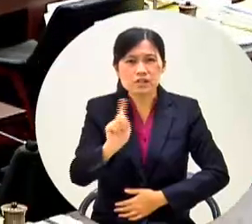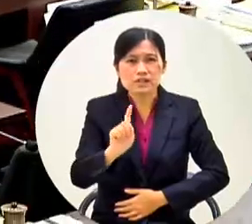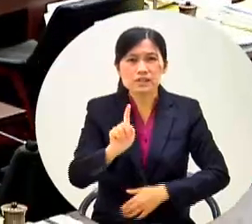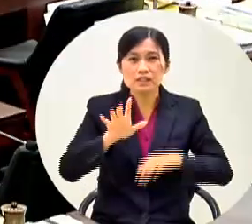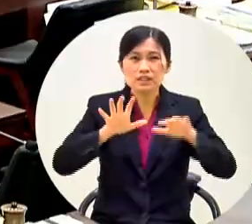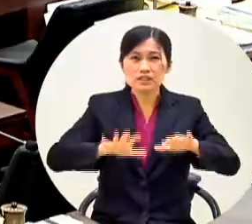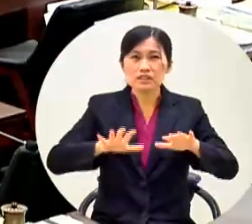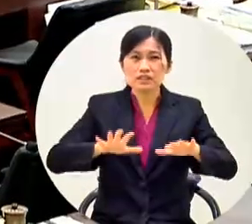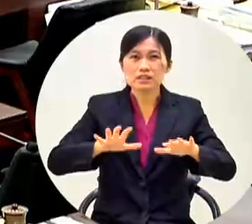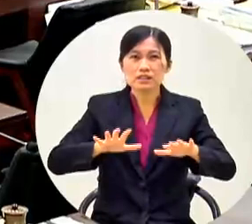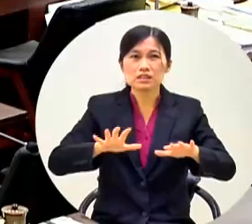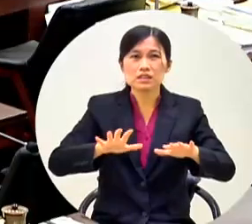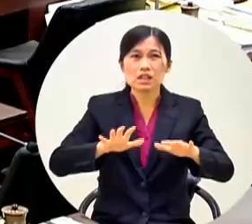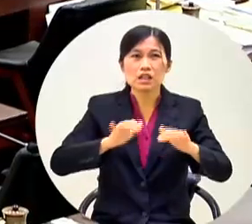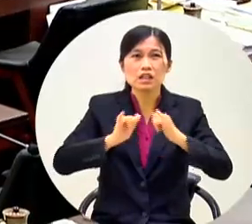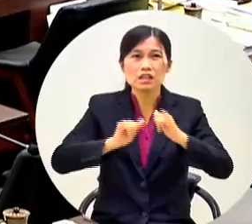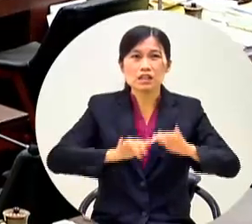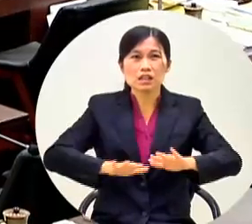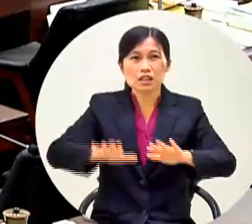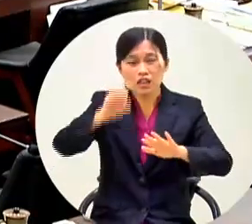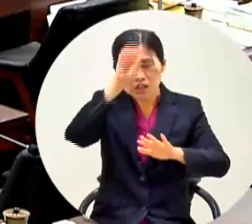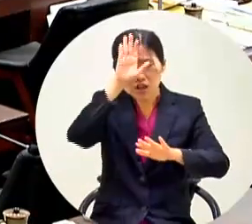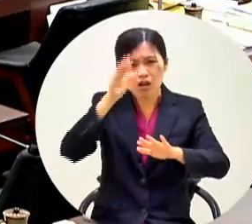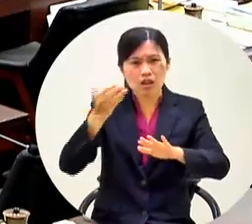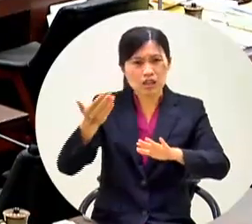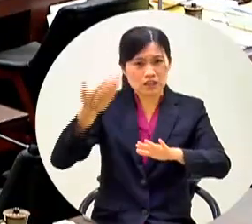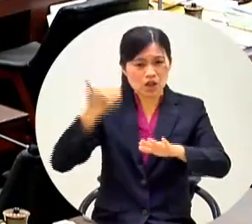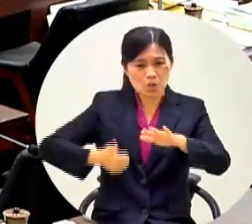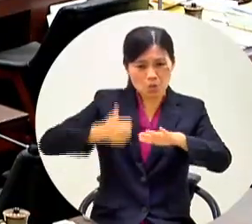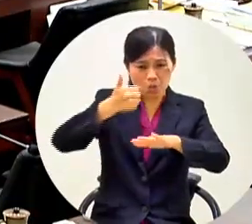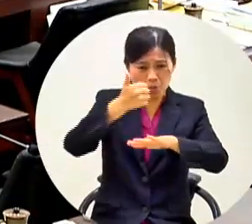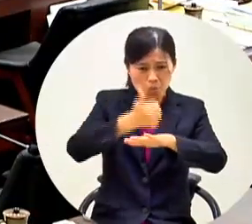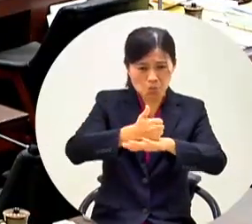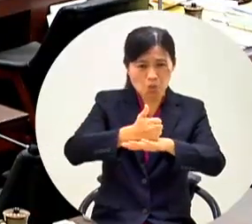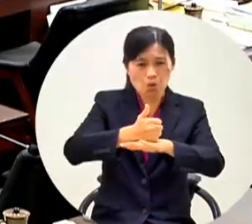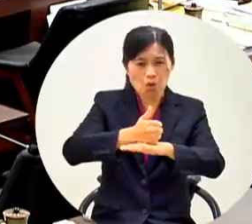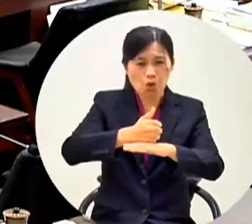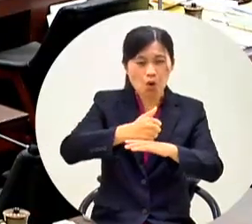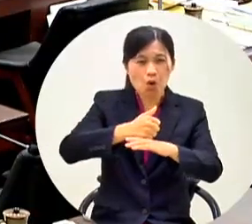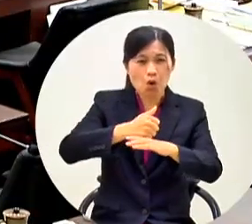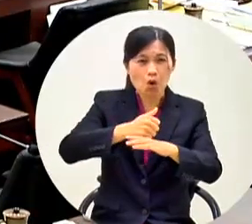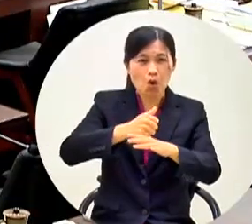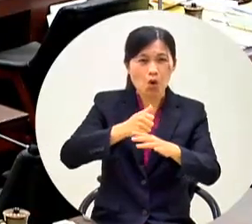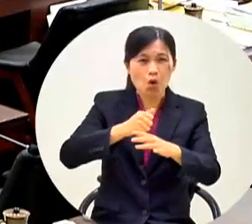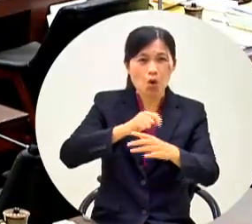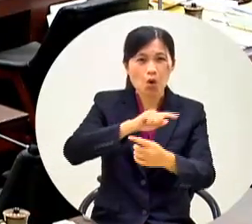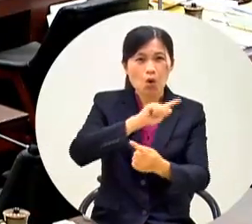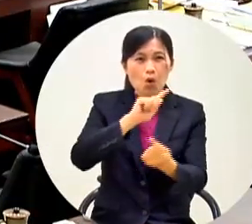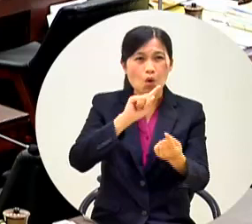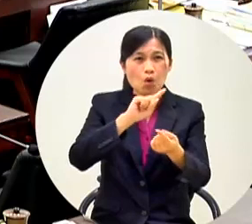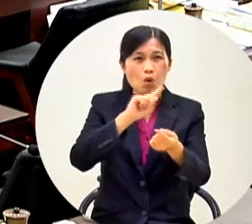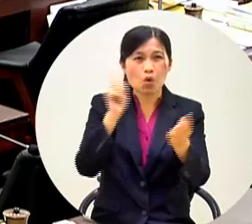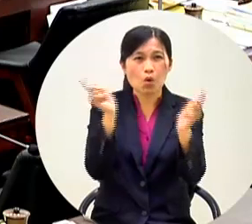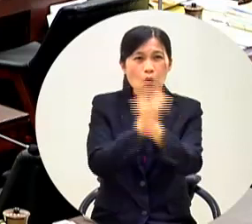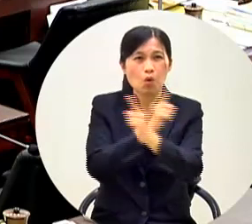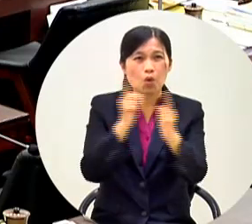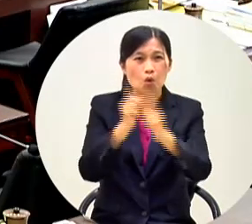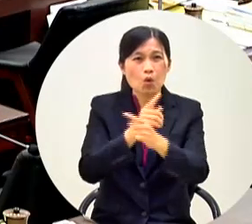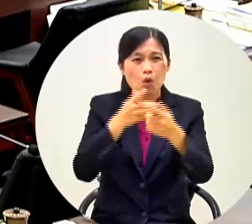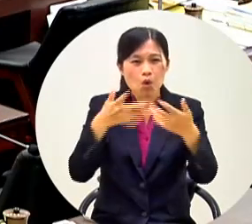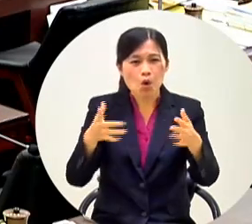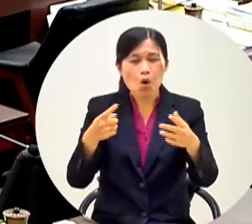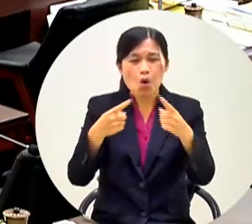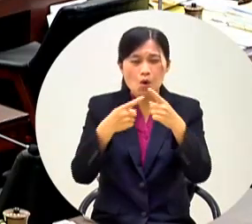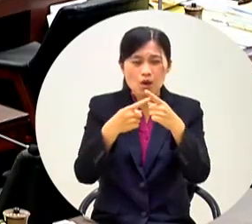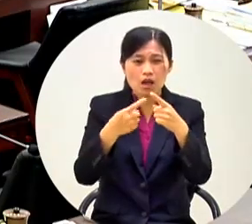经执政过，我们都轮政过，我们也多数过，我们多数的时候我们从来不